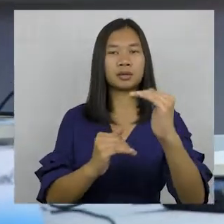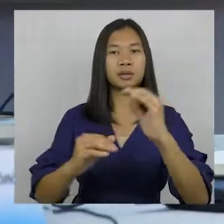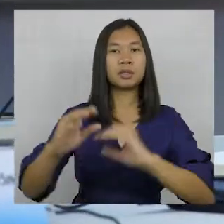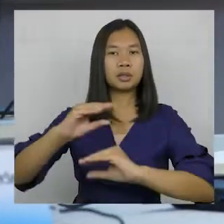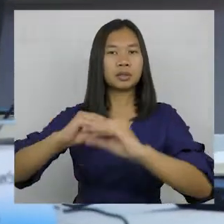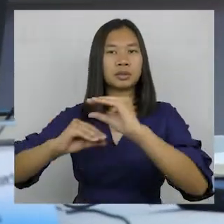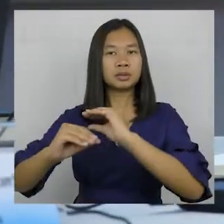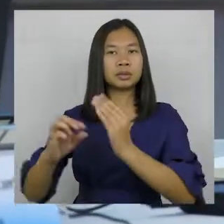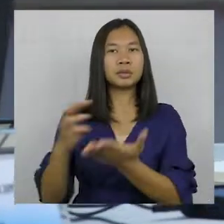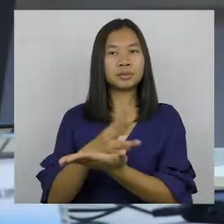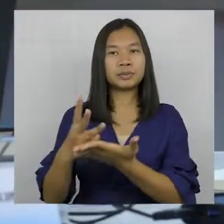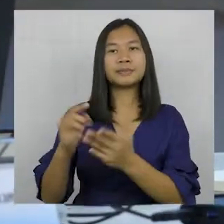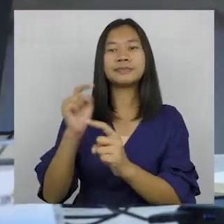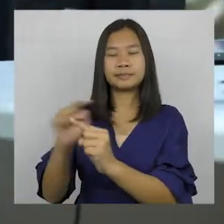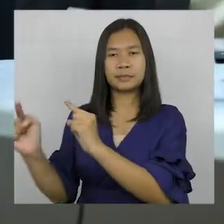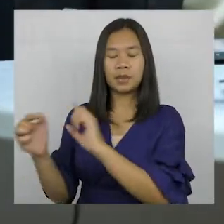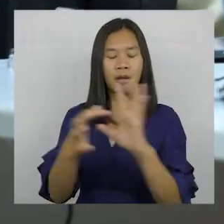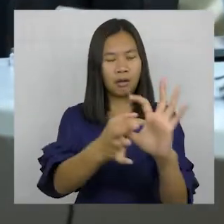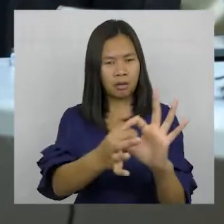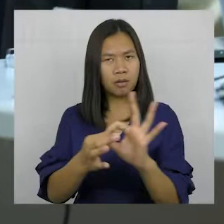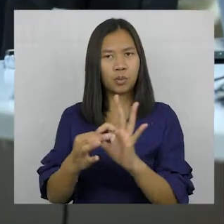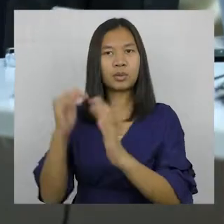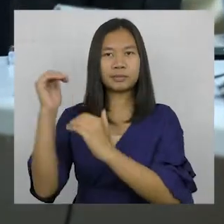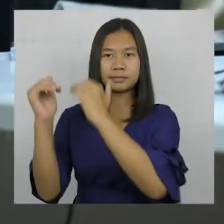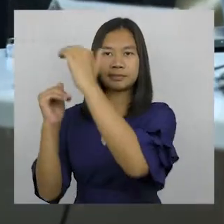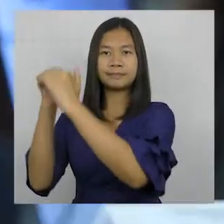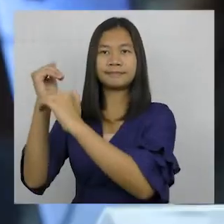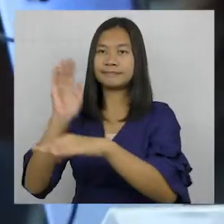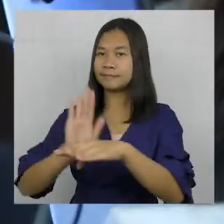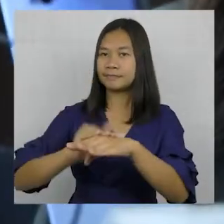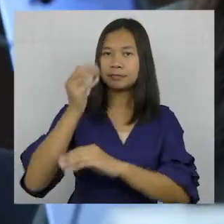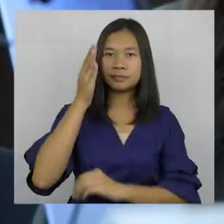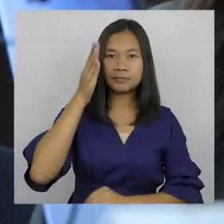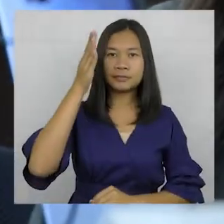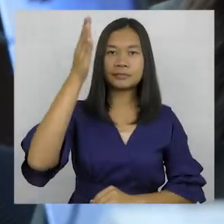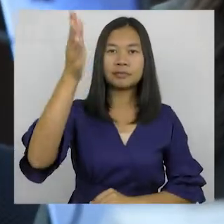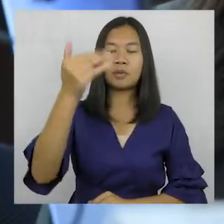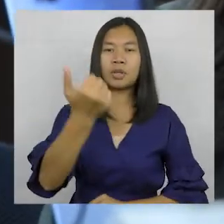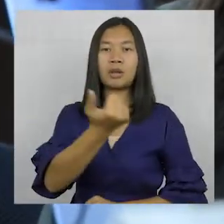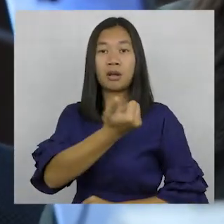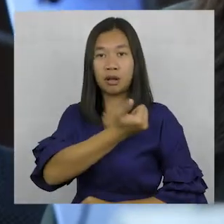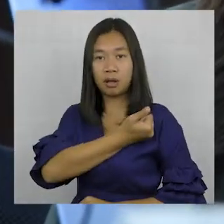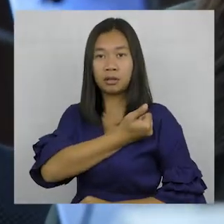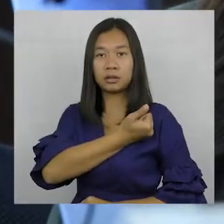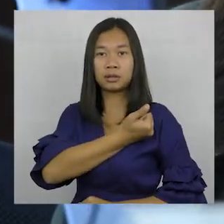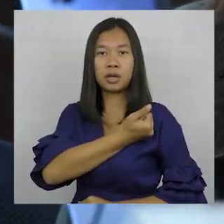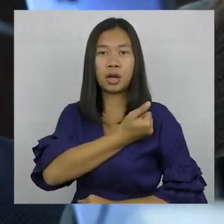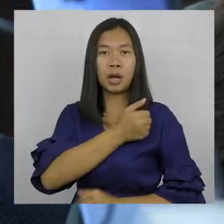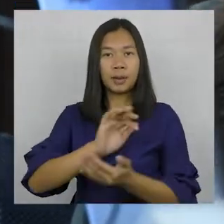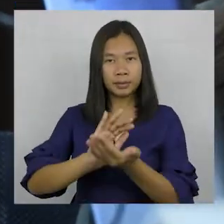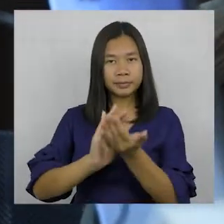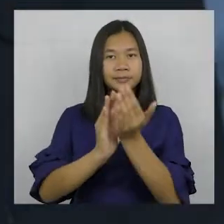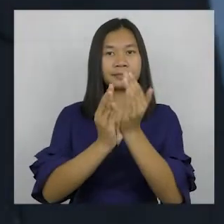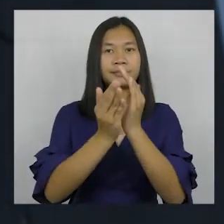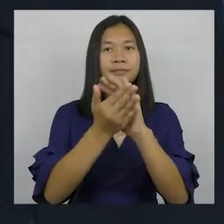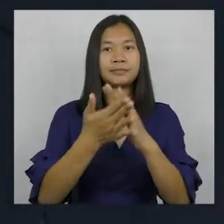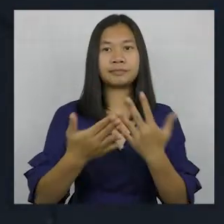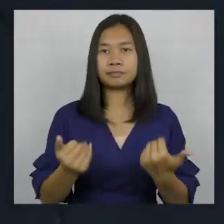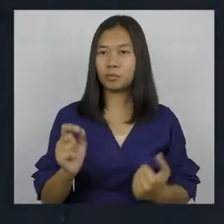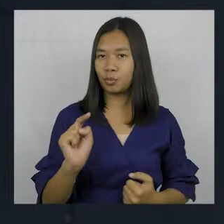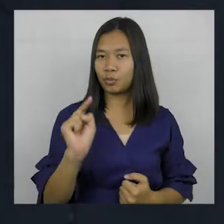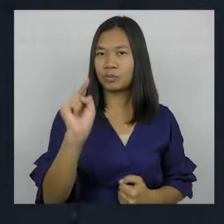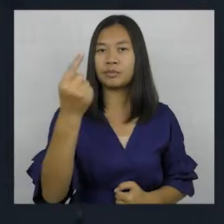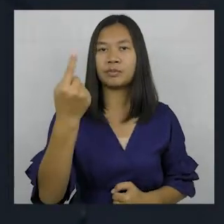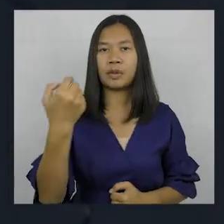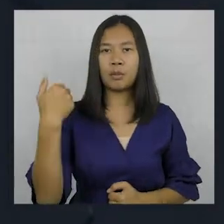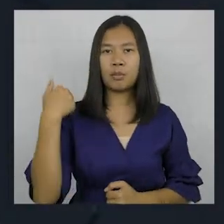ครงสร้างหมวดวิชาศึกษาทั่วไปให้สอดคล้องกับการพัฒนาทักษะแห่งอนาคตให้แก่นักศึกษารองรับการเปลี่ยนแปลงในยุคปก